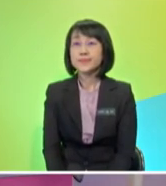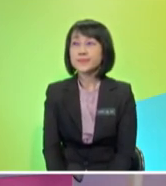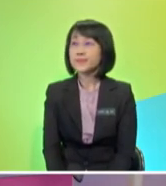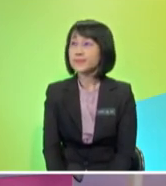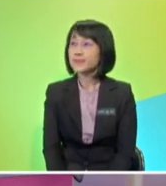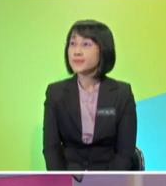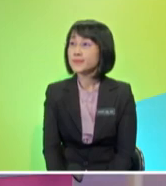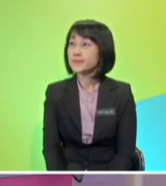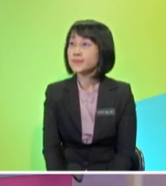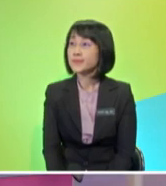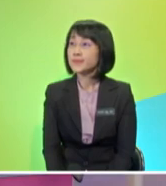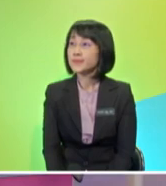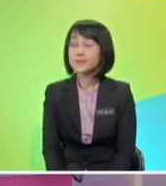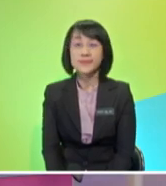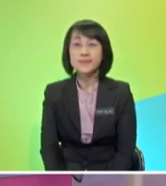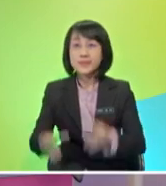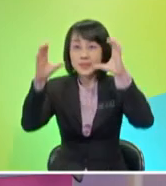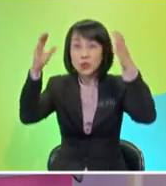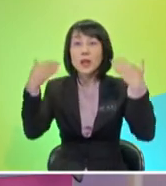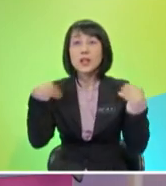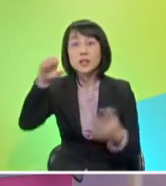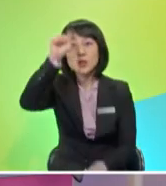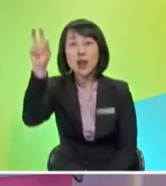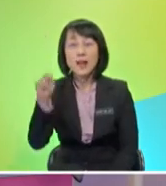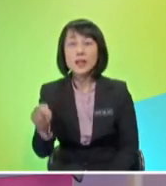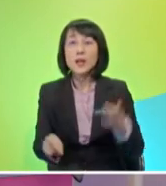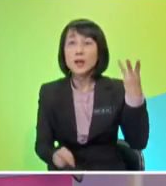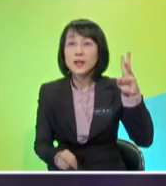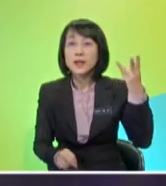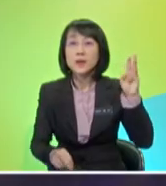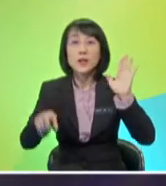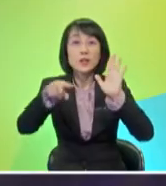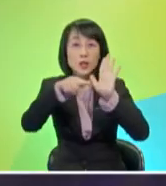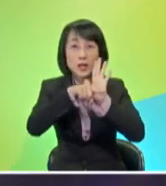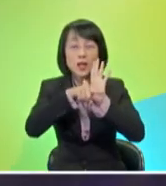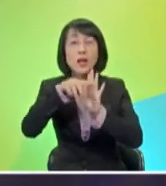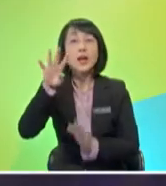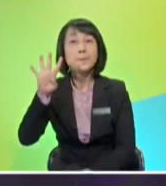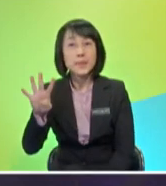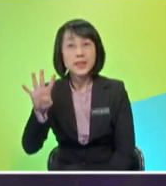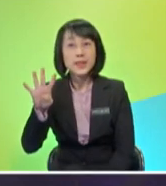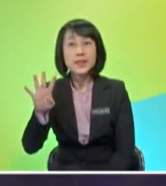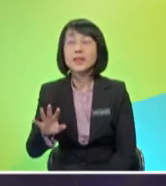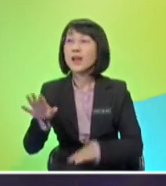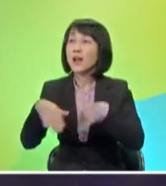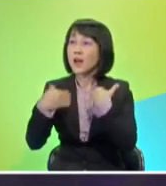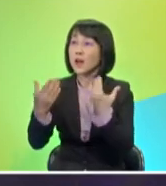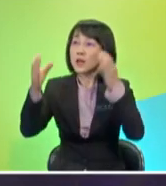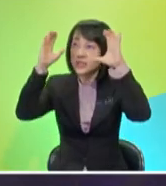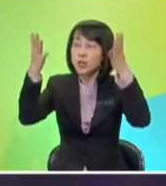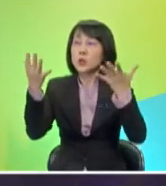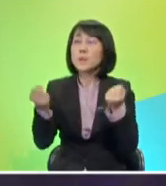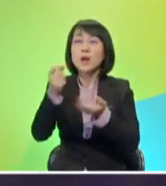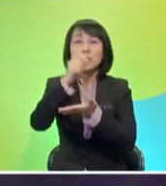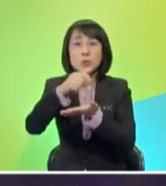Okey. Cikgu ada soalan ini. 16 tolak 4. Bagaimana cikgu nak